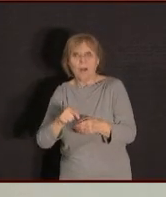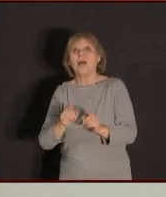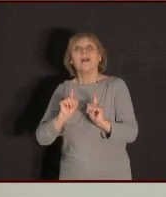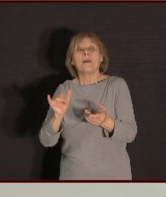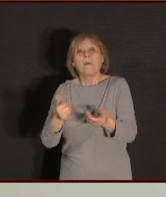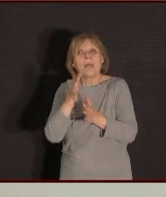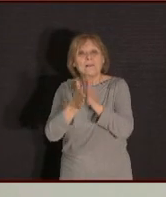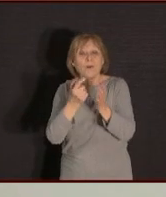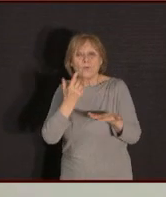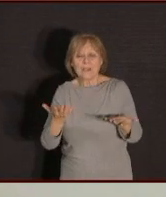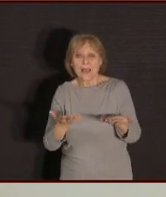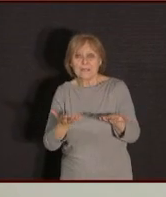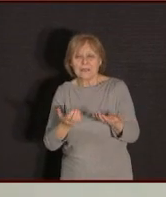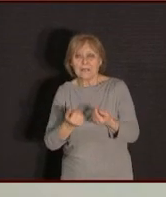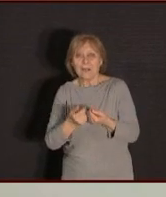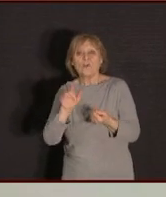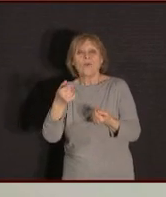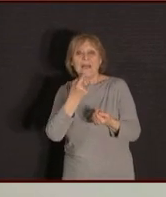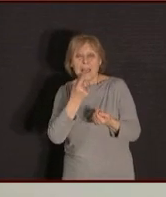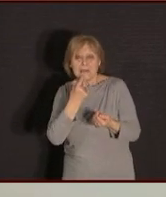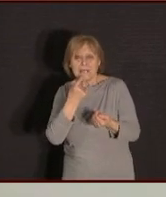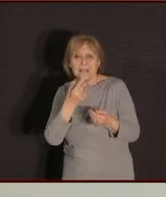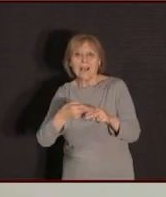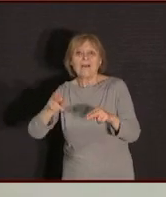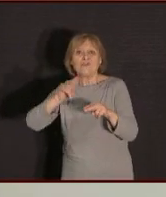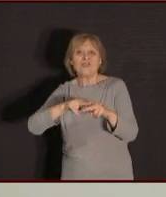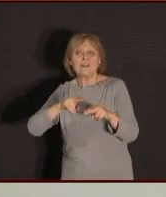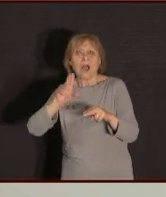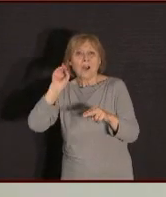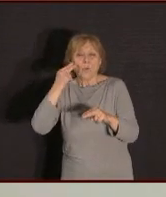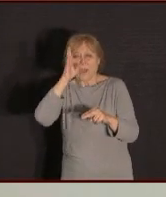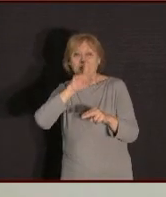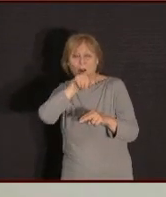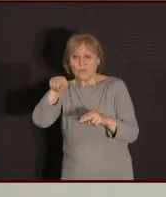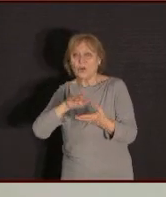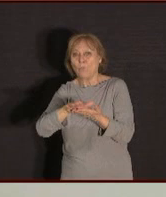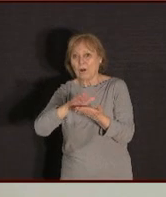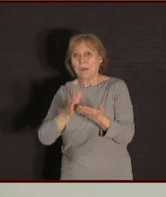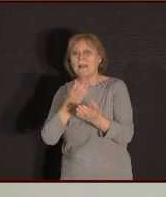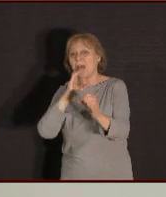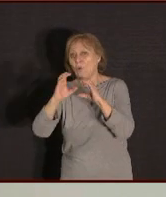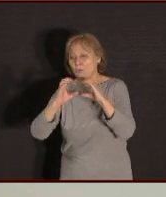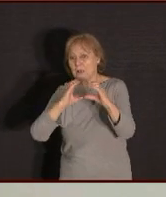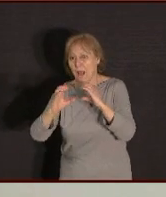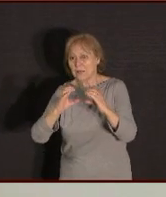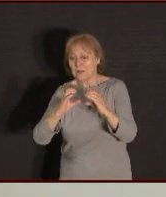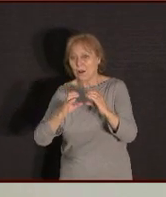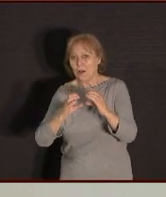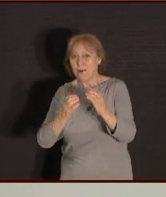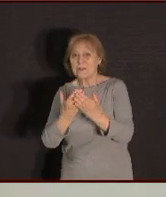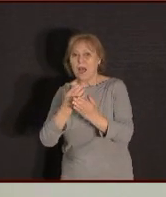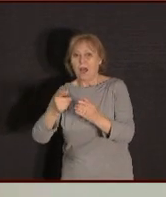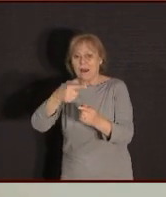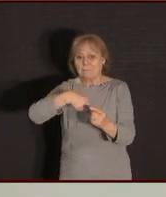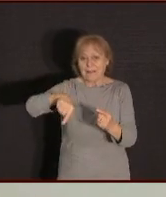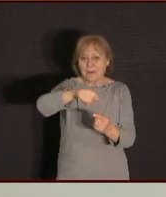jezik? To je jezik, ki ga večina gluhih in naglušnih uporablja za komunikacijo, za